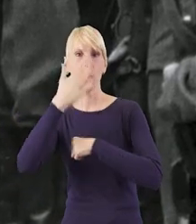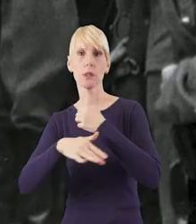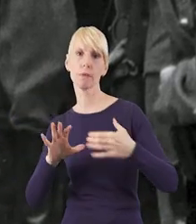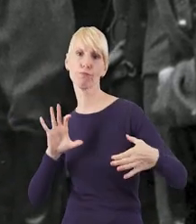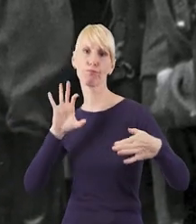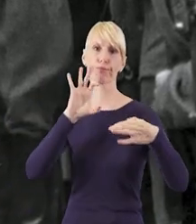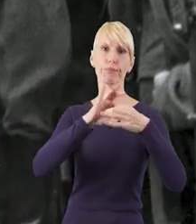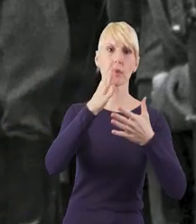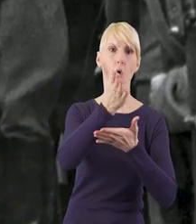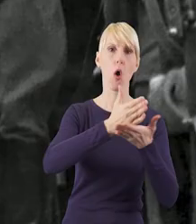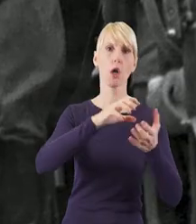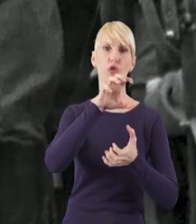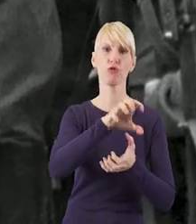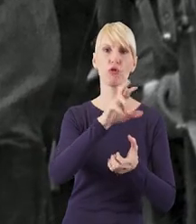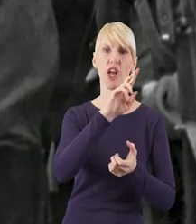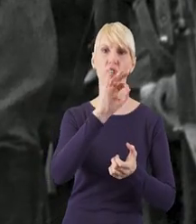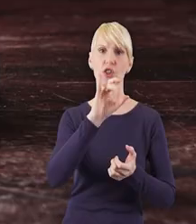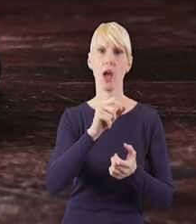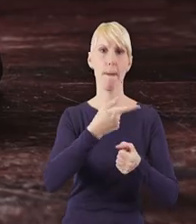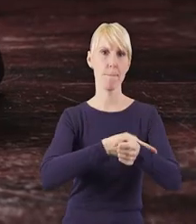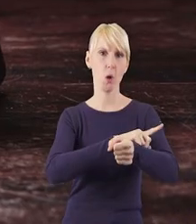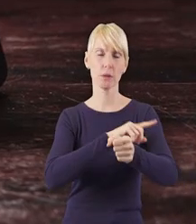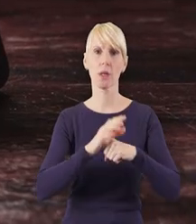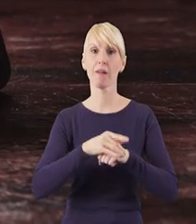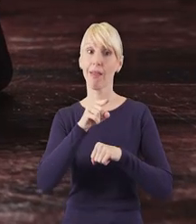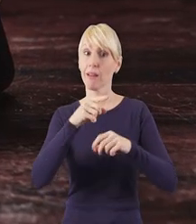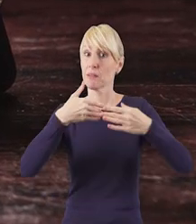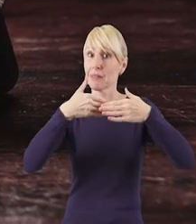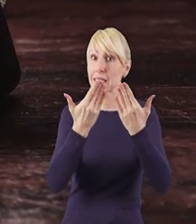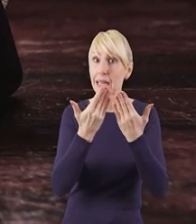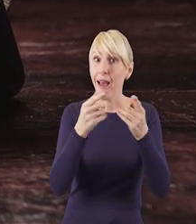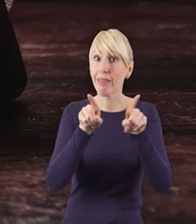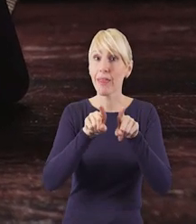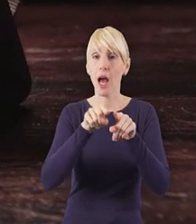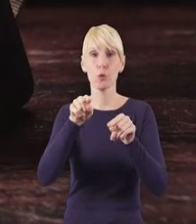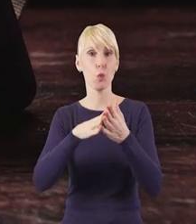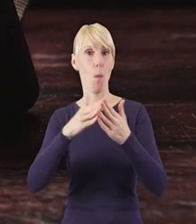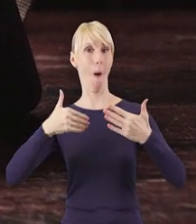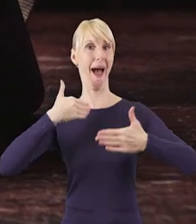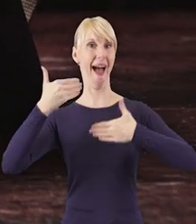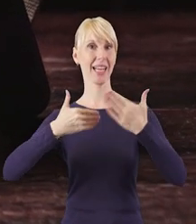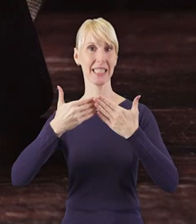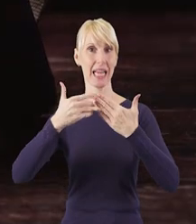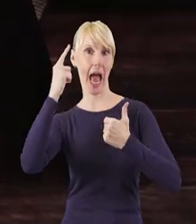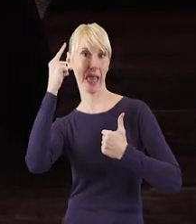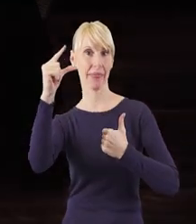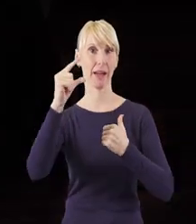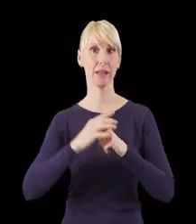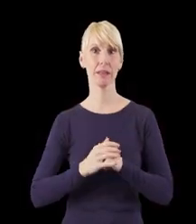do okręgu Rzeszy Poznań. Tego samego dnia ruszyła akcja Inteligencja.